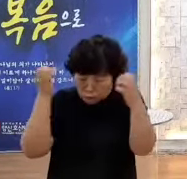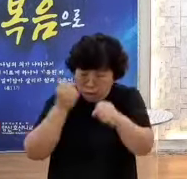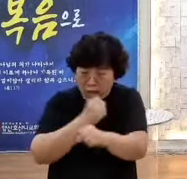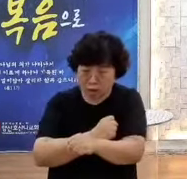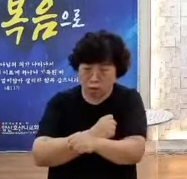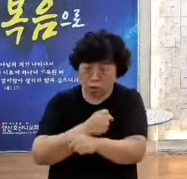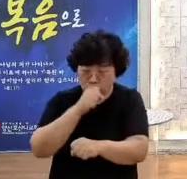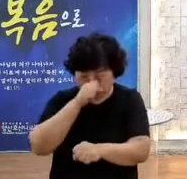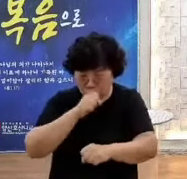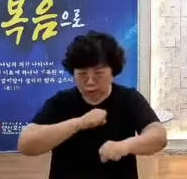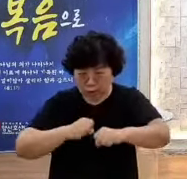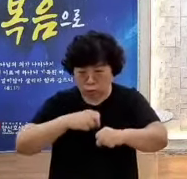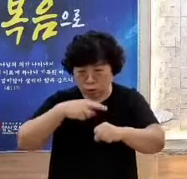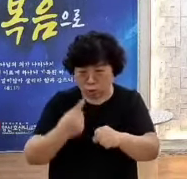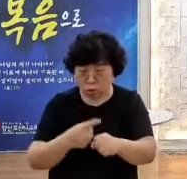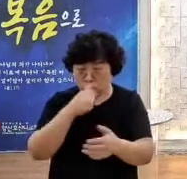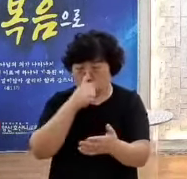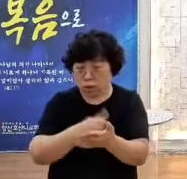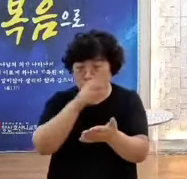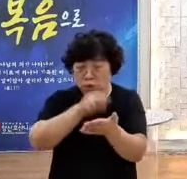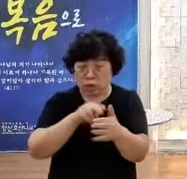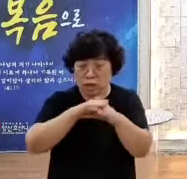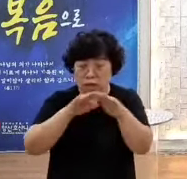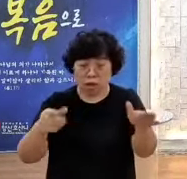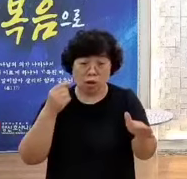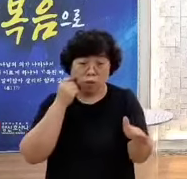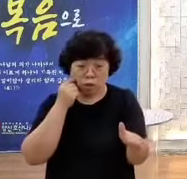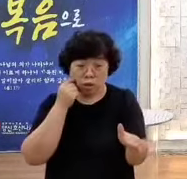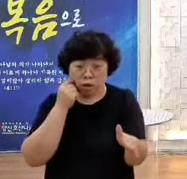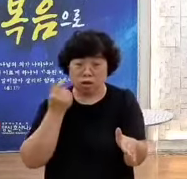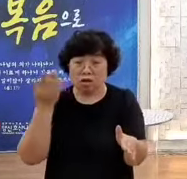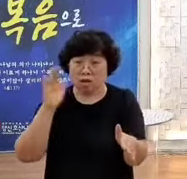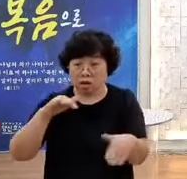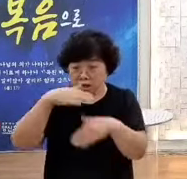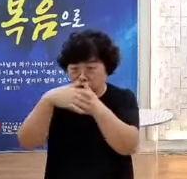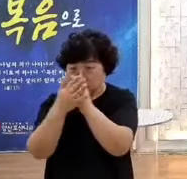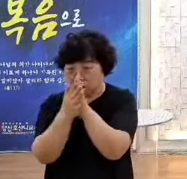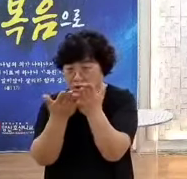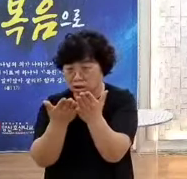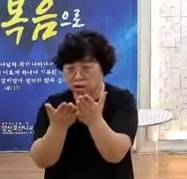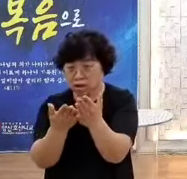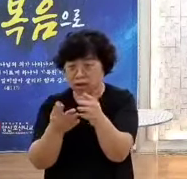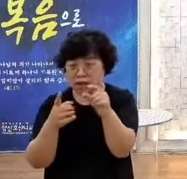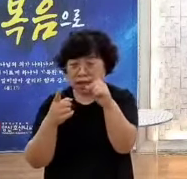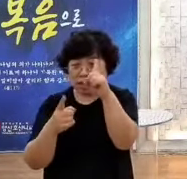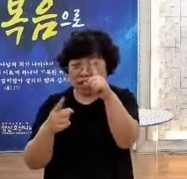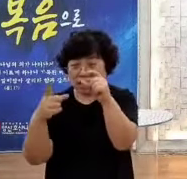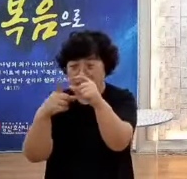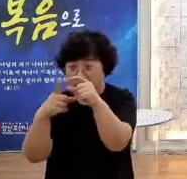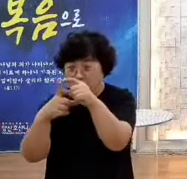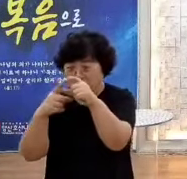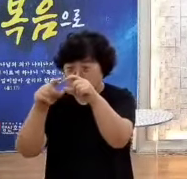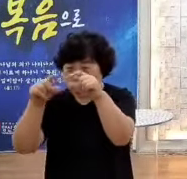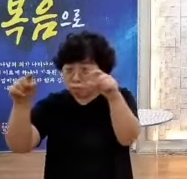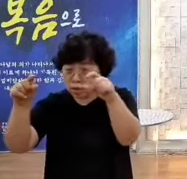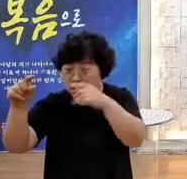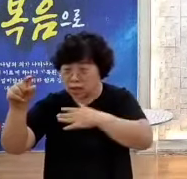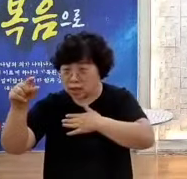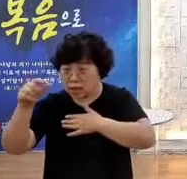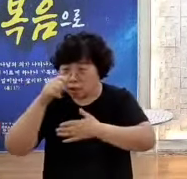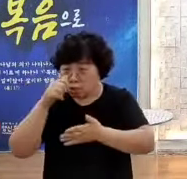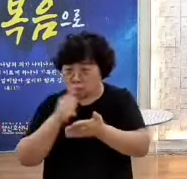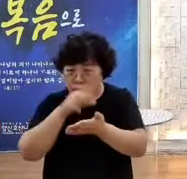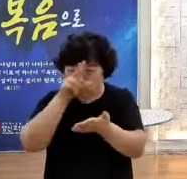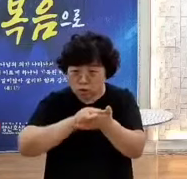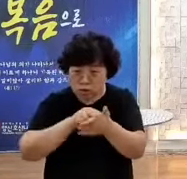문제를 해결할 수가 없었는데, 성경을 보다가 그 성경 한 구절이 자기의 그 제 문제의 모든 것을 해결해 주고 내 마음 가운데